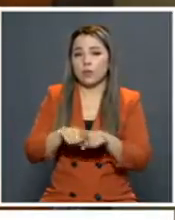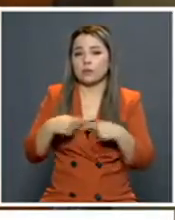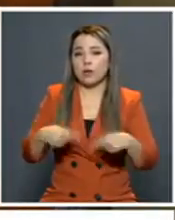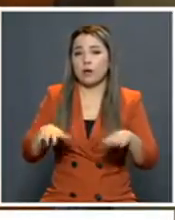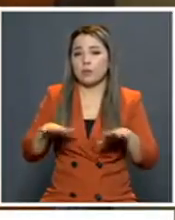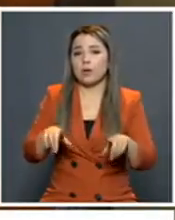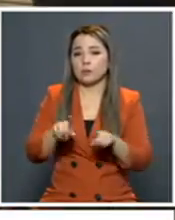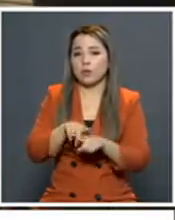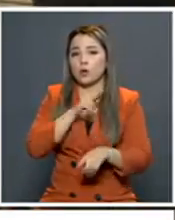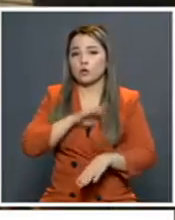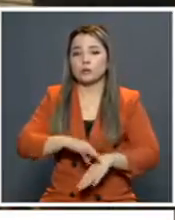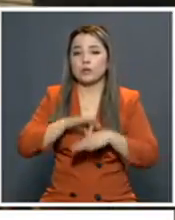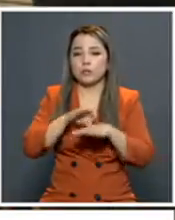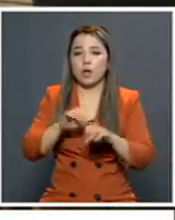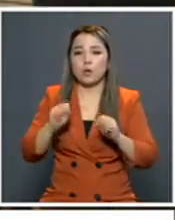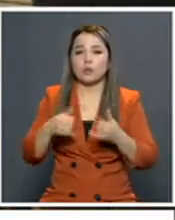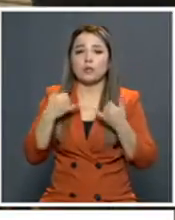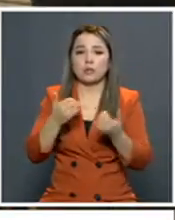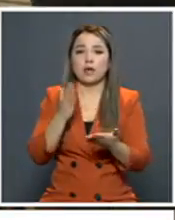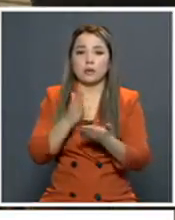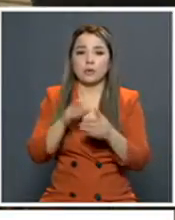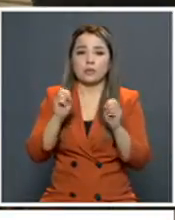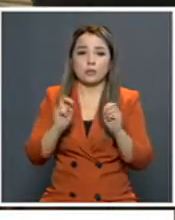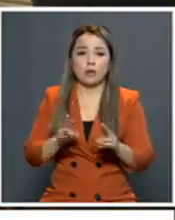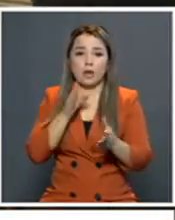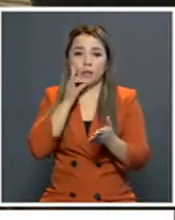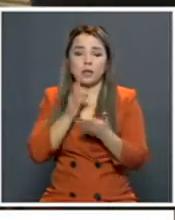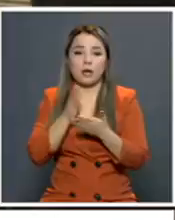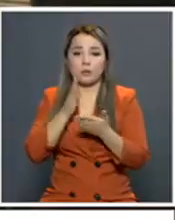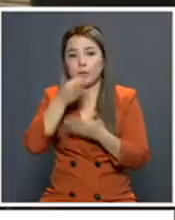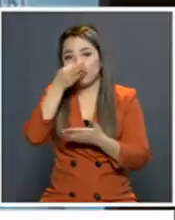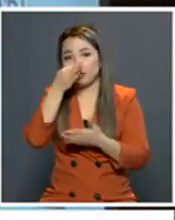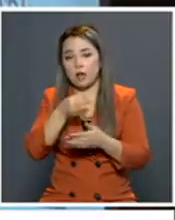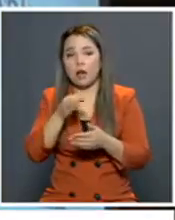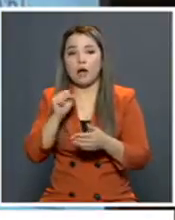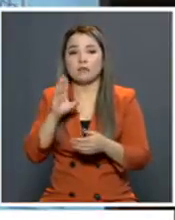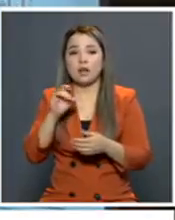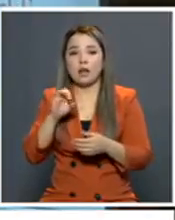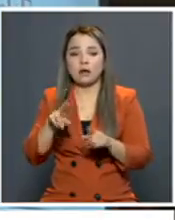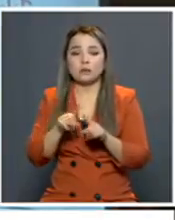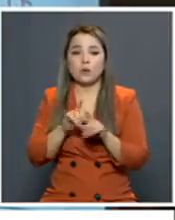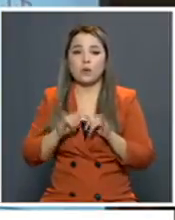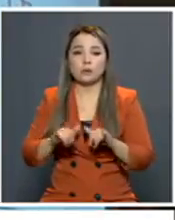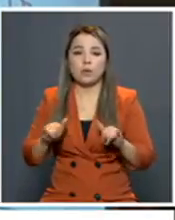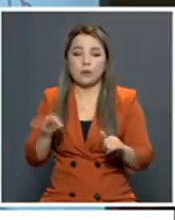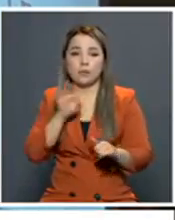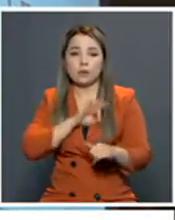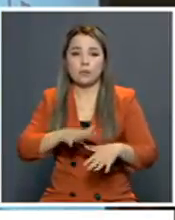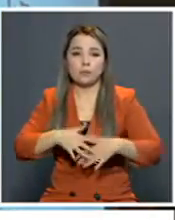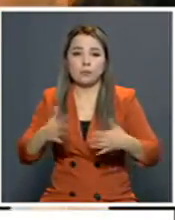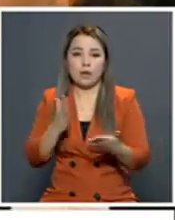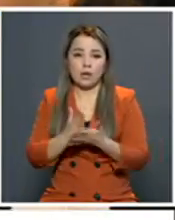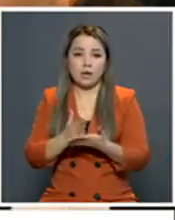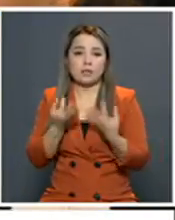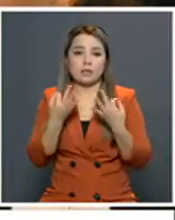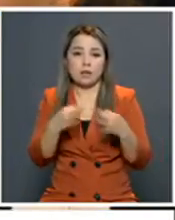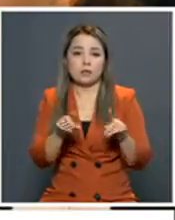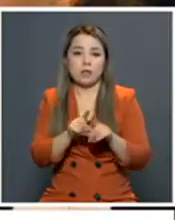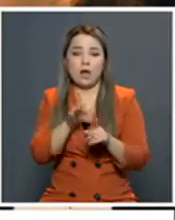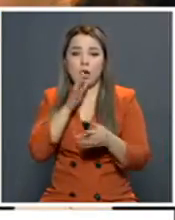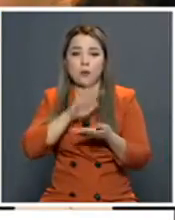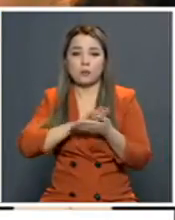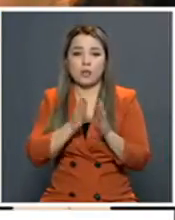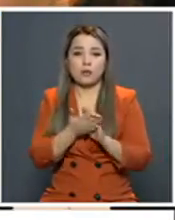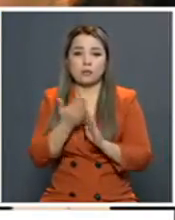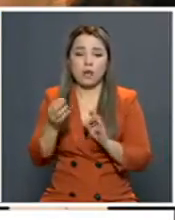барлау жұмыстарын жүргізуге мүмкіндік алады, дейді мамандар. Бұл тәжірибе Аустралияда кеңінен қолданылуда. Бұдан бөлек лицензия алу уақыты